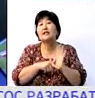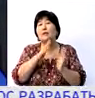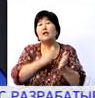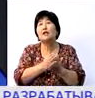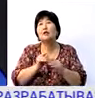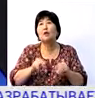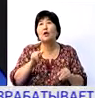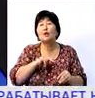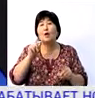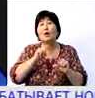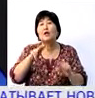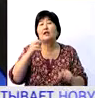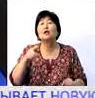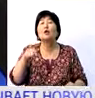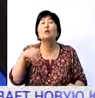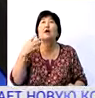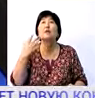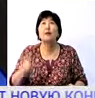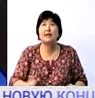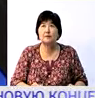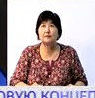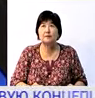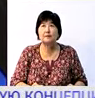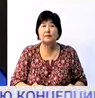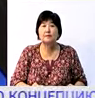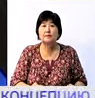педагог проработала в школе лицея номер